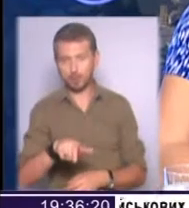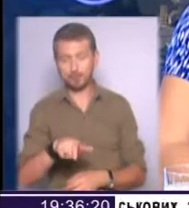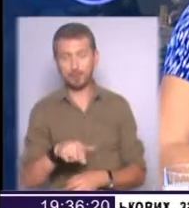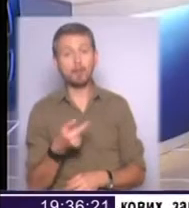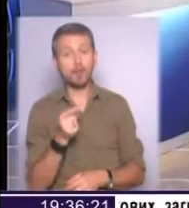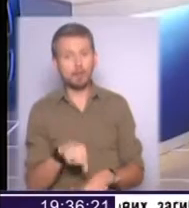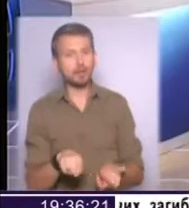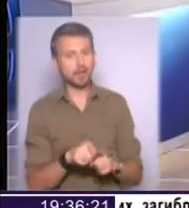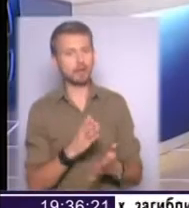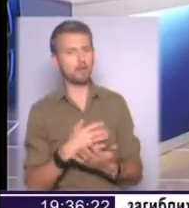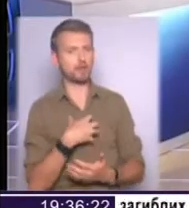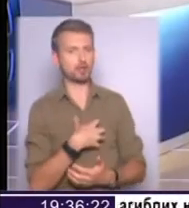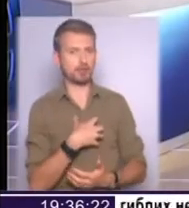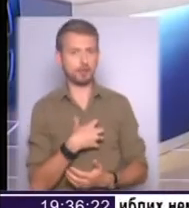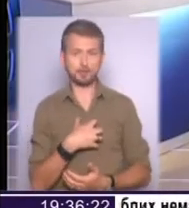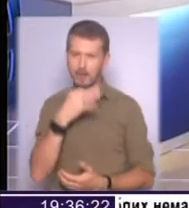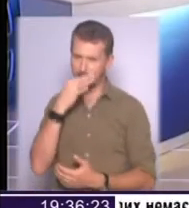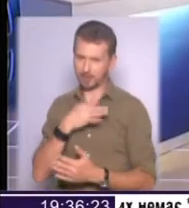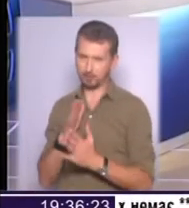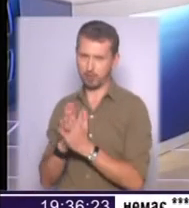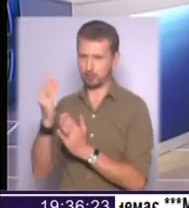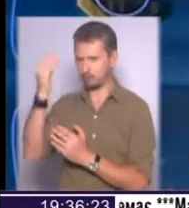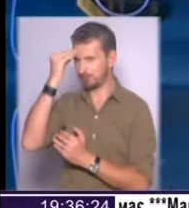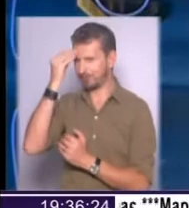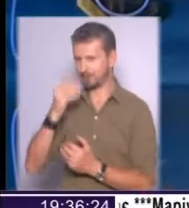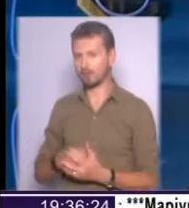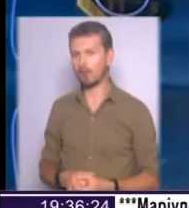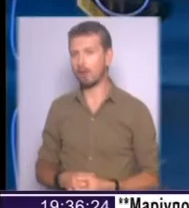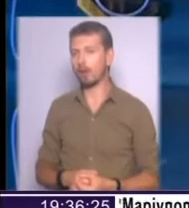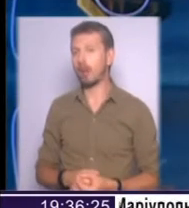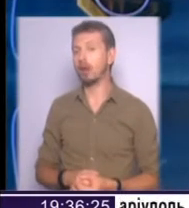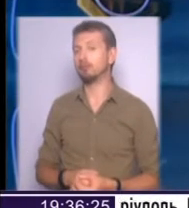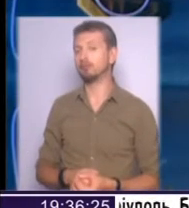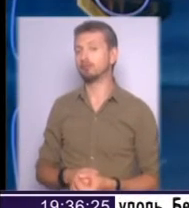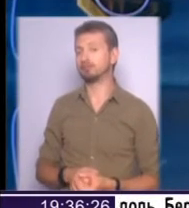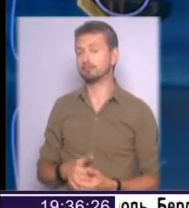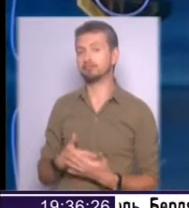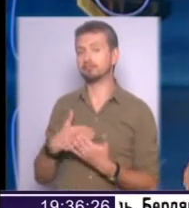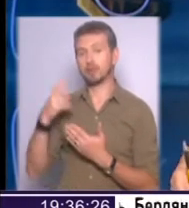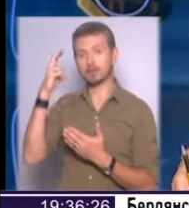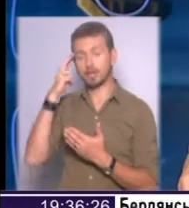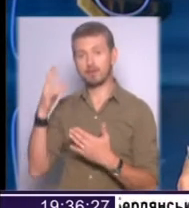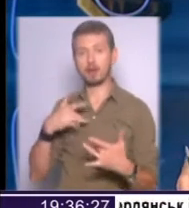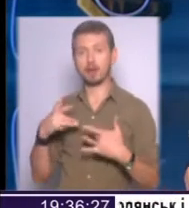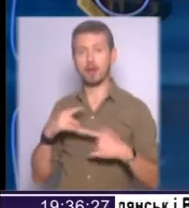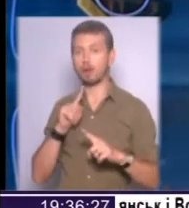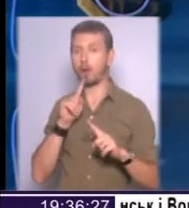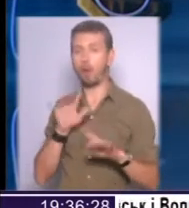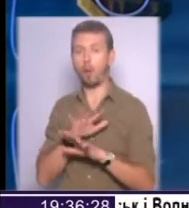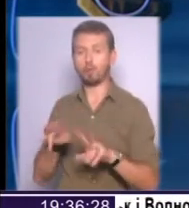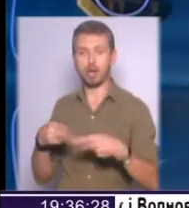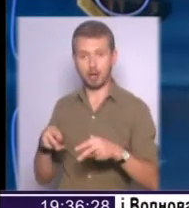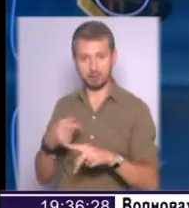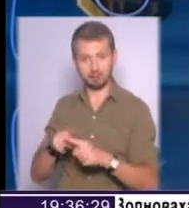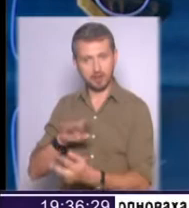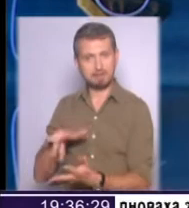він є таким важливим для нас. Скажіть, будь ласка, на вашу думку, якщо б, наприклад, в Київському театрі оперети, який є комунальним